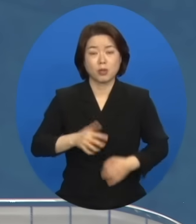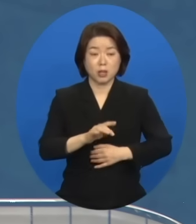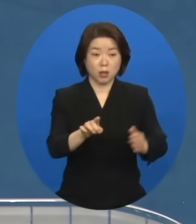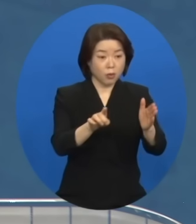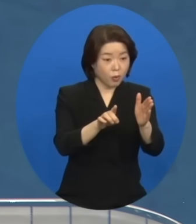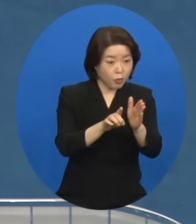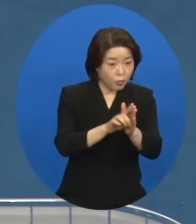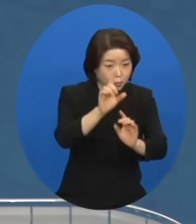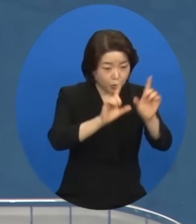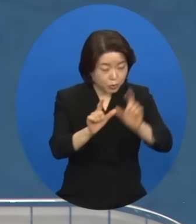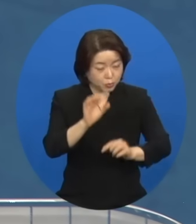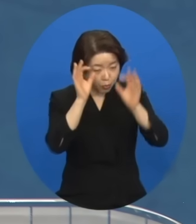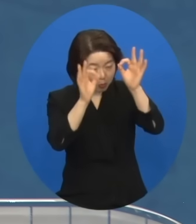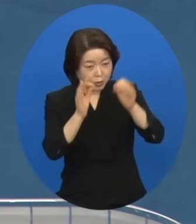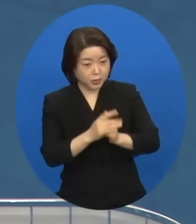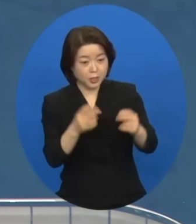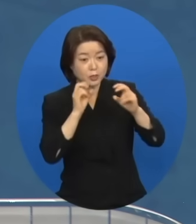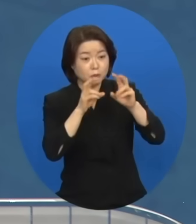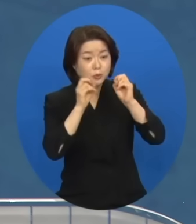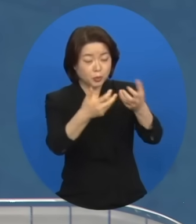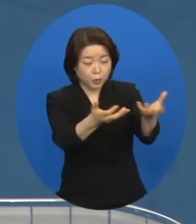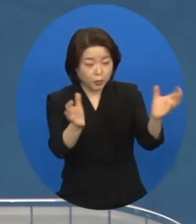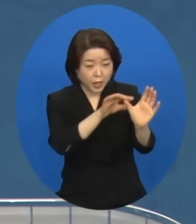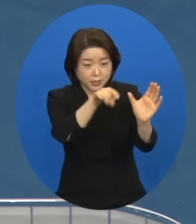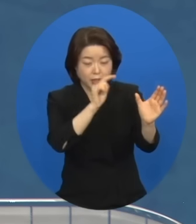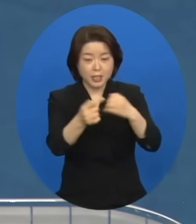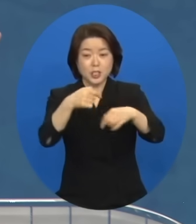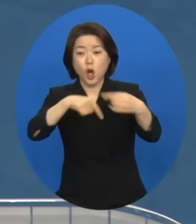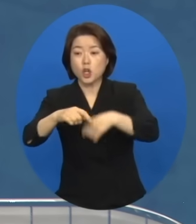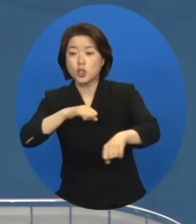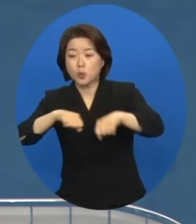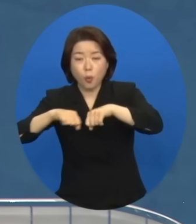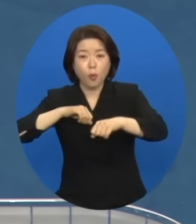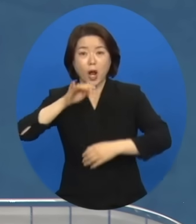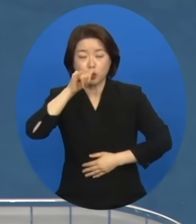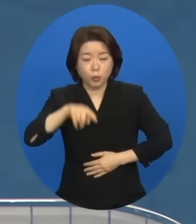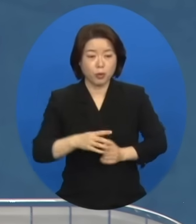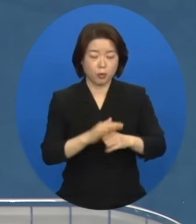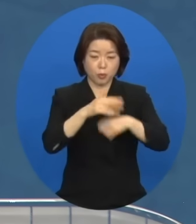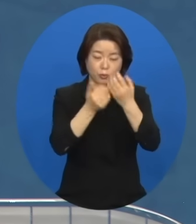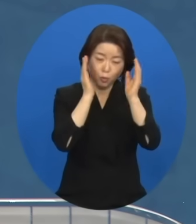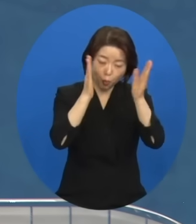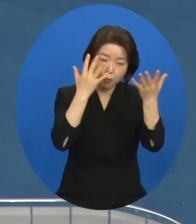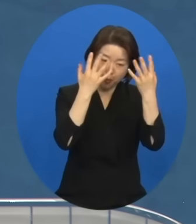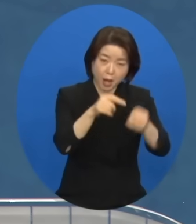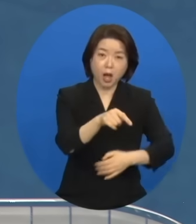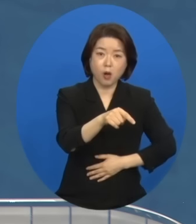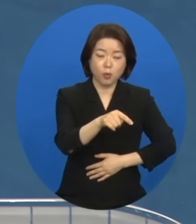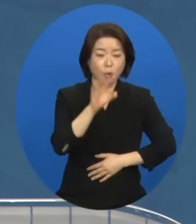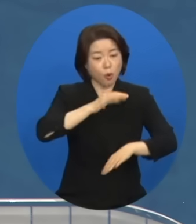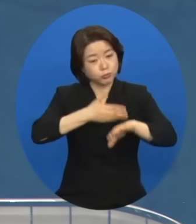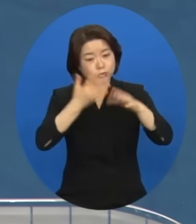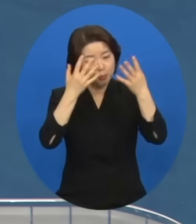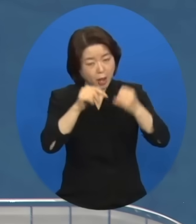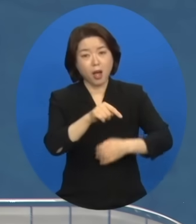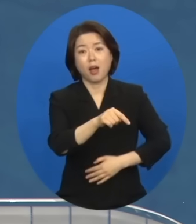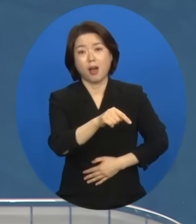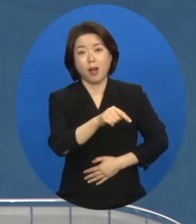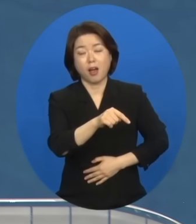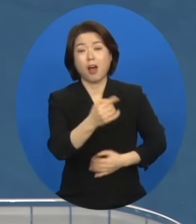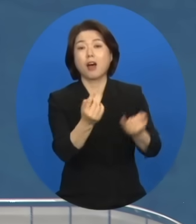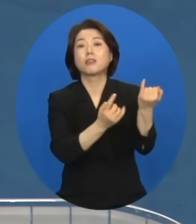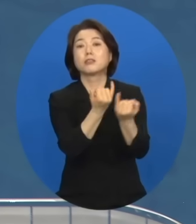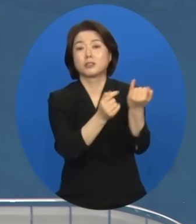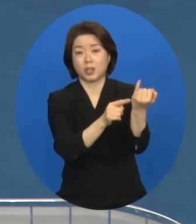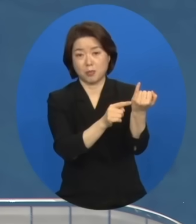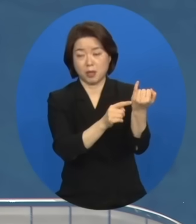신실하게 그 선교단체에서 리더이고 성경도 많이 공부도 했고 훈련도 받았는데